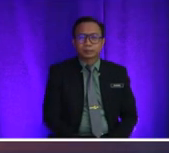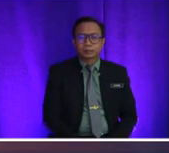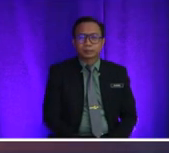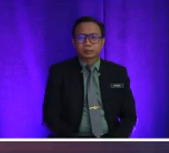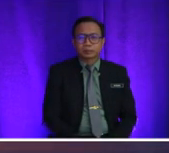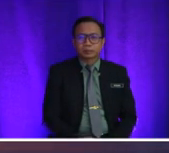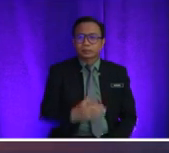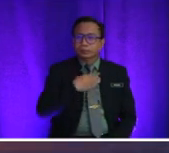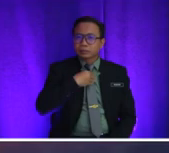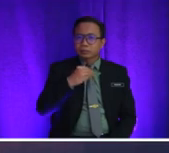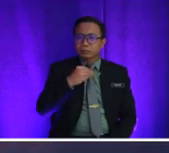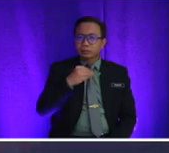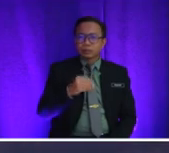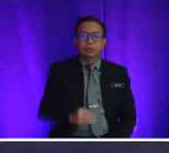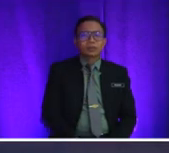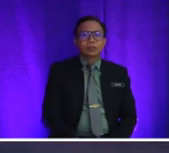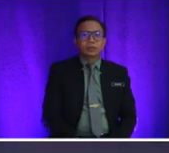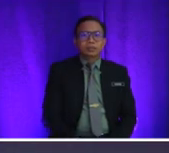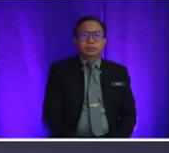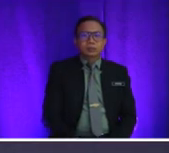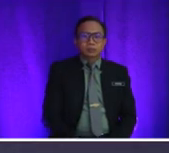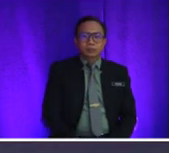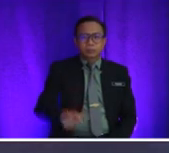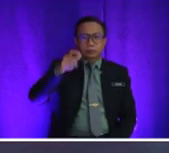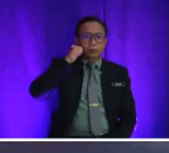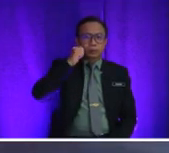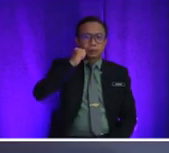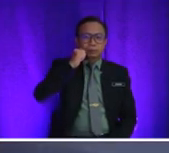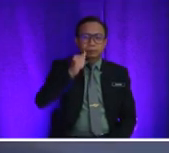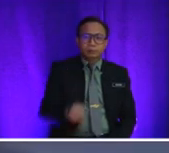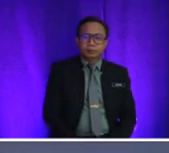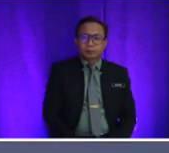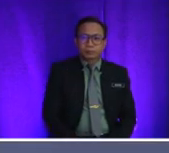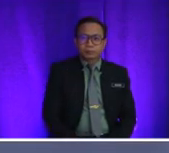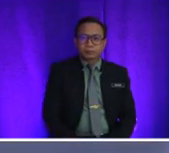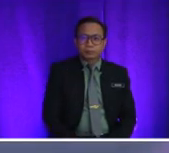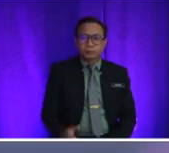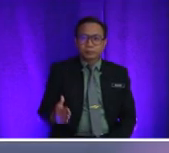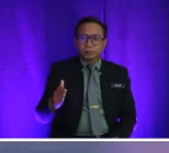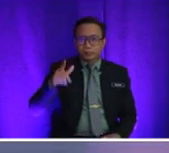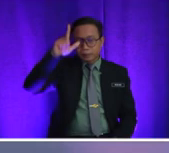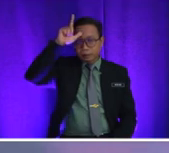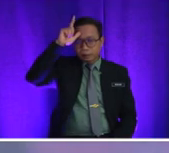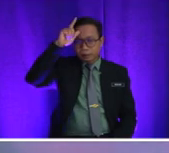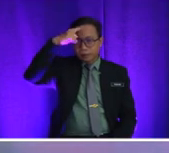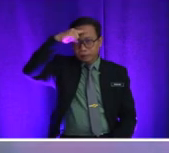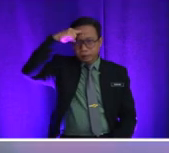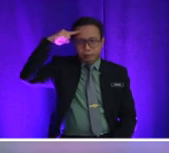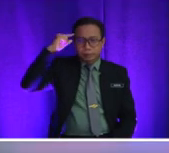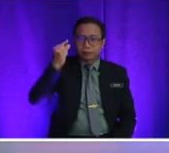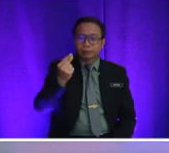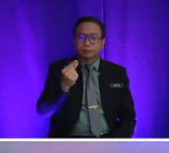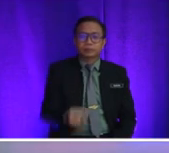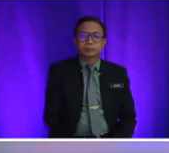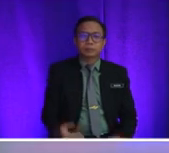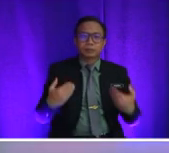ekstrem itu yang putih itu adalah ikan Angel betina mana Kalau yang jantan itu dia warna hitam ya warna hitam tapi